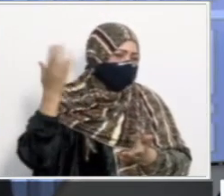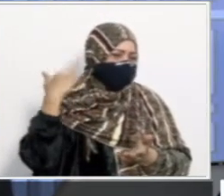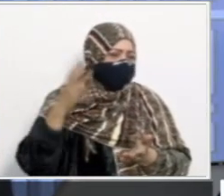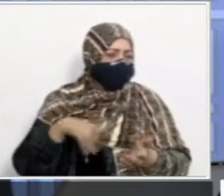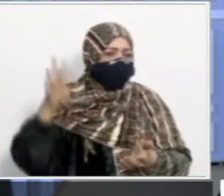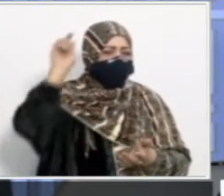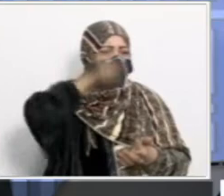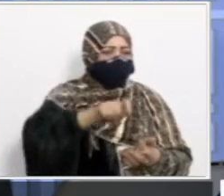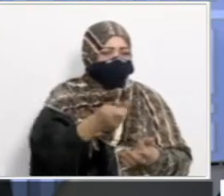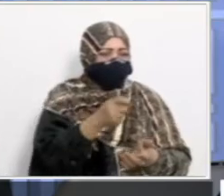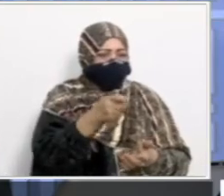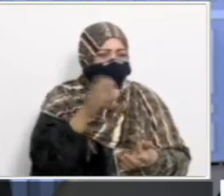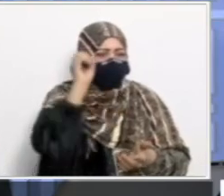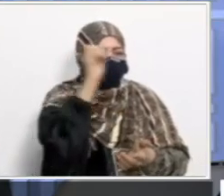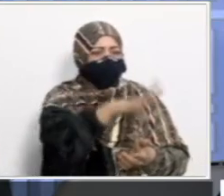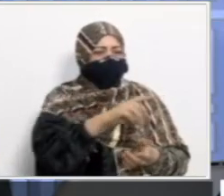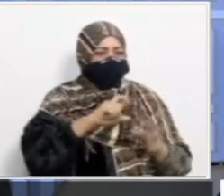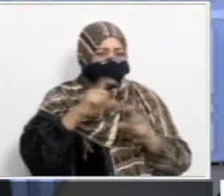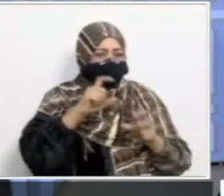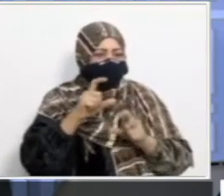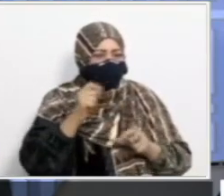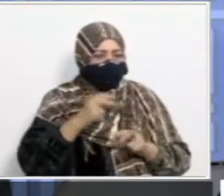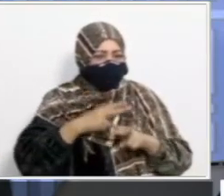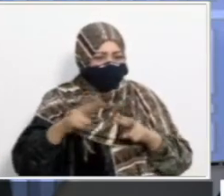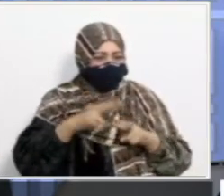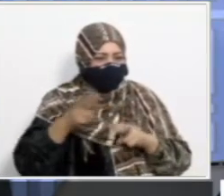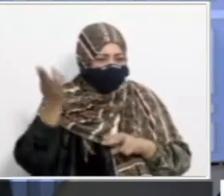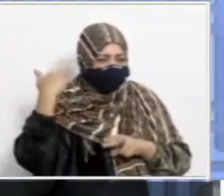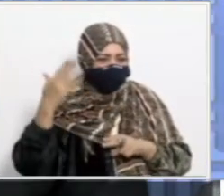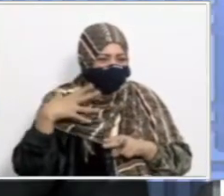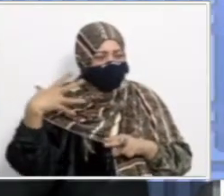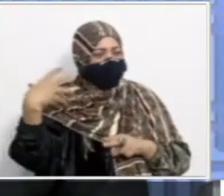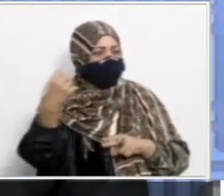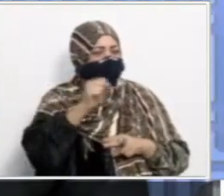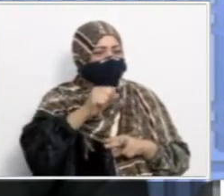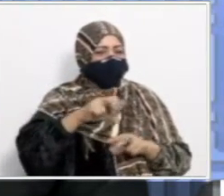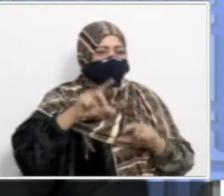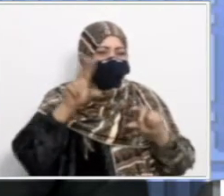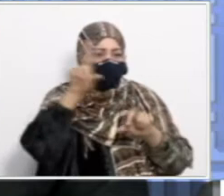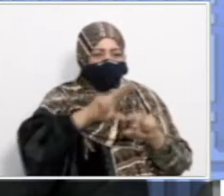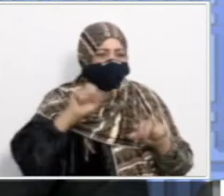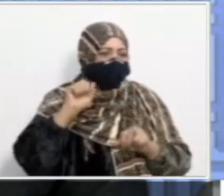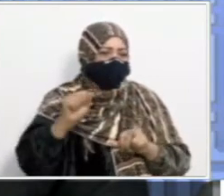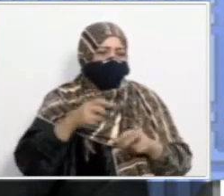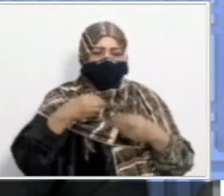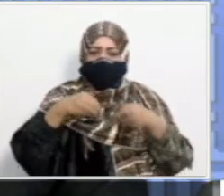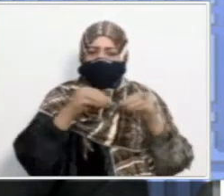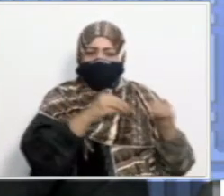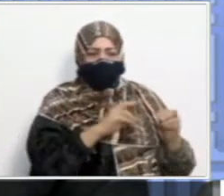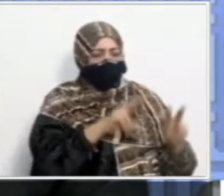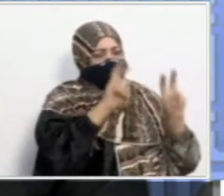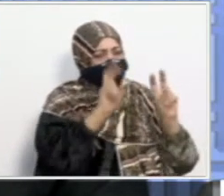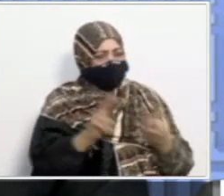تكون مملوكة للدولة يعني قاعدة ما باعتهمش للناس، وإما أن تكون باعت الدولة